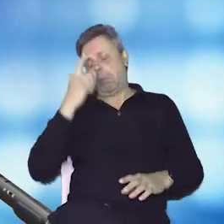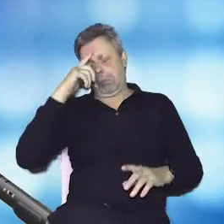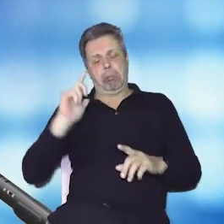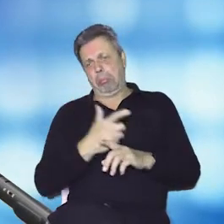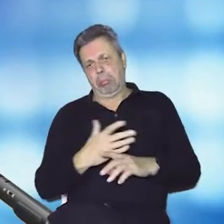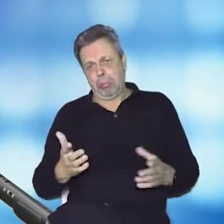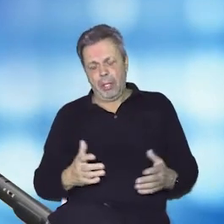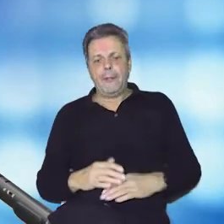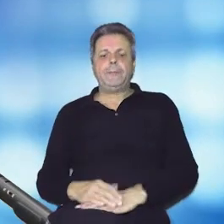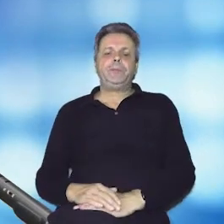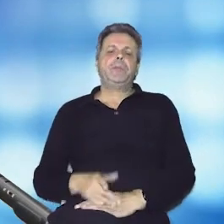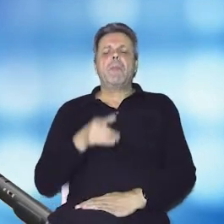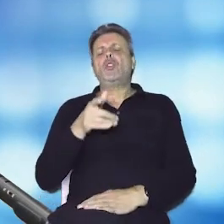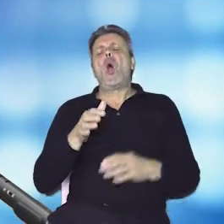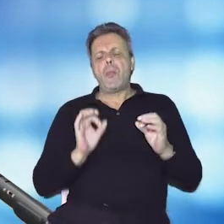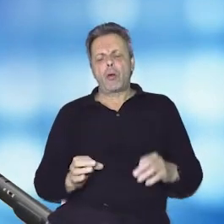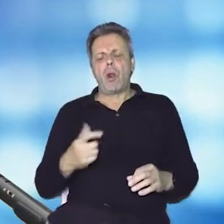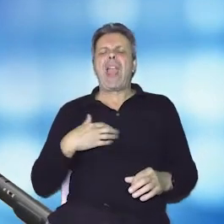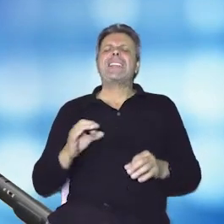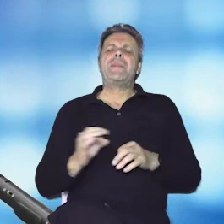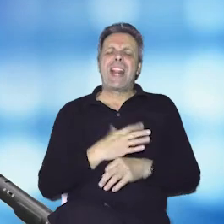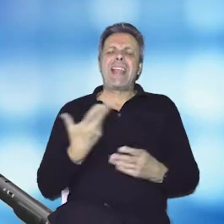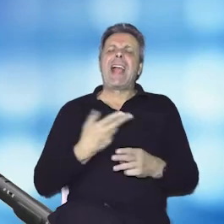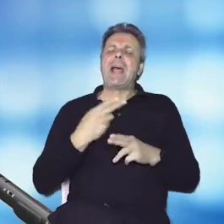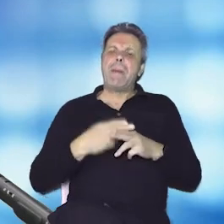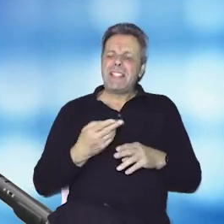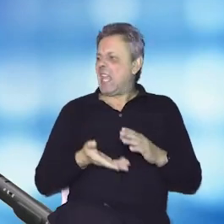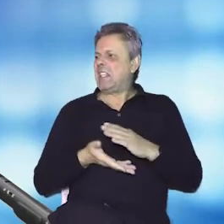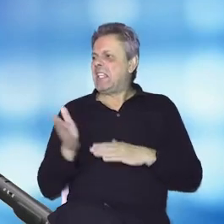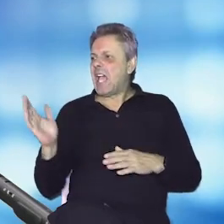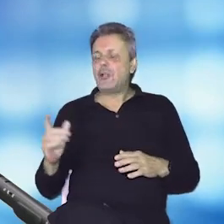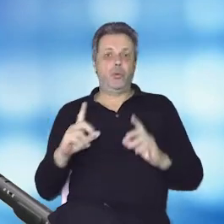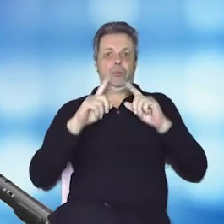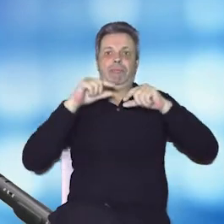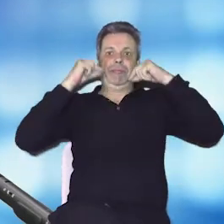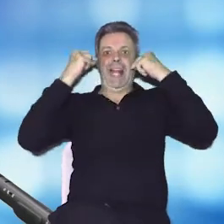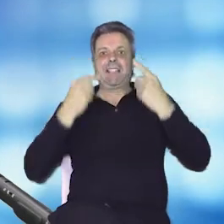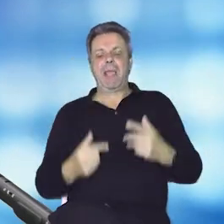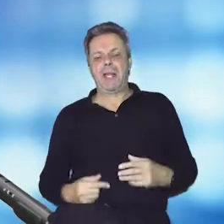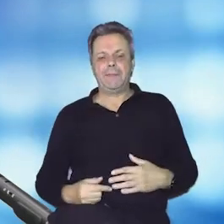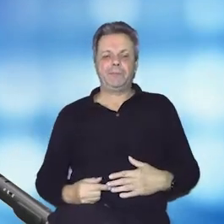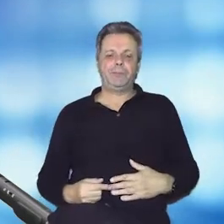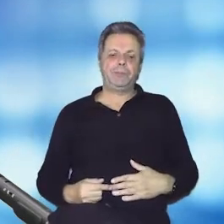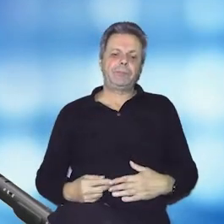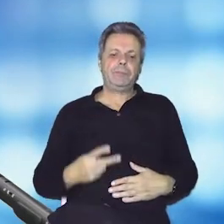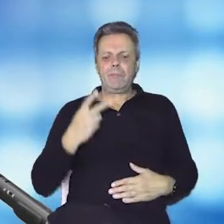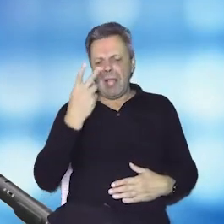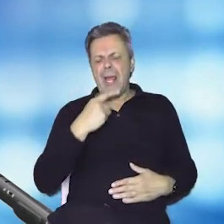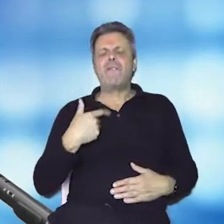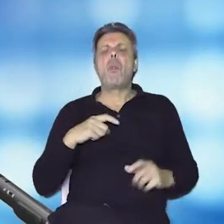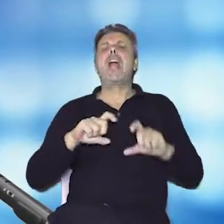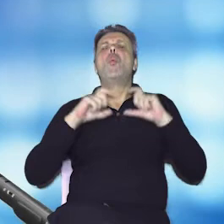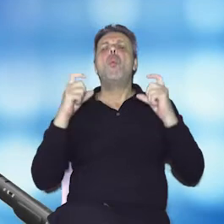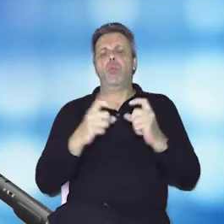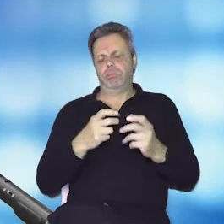su bili, i to je normalno. Ja sam jako sretna kad pacijenti iziću nasmijani. Naravno da u našu ustanovu niko ne